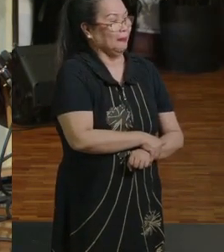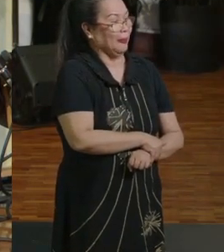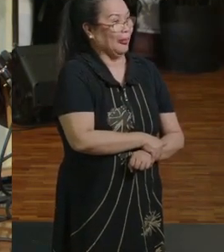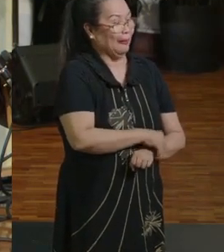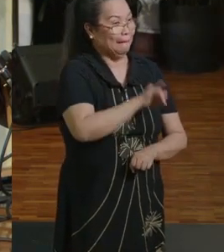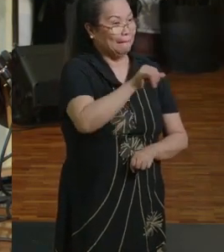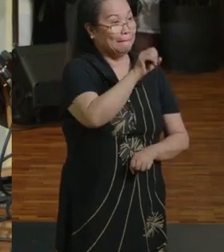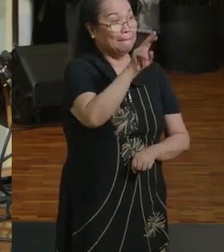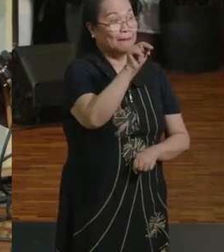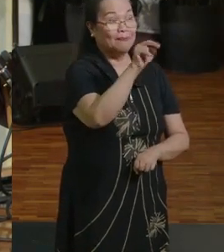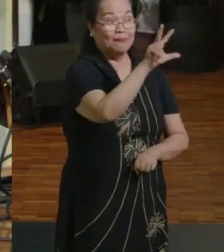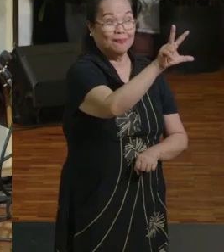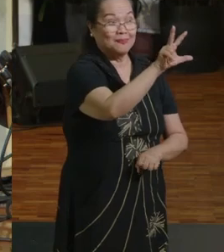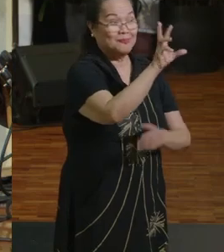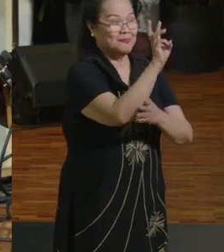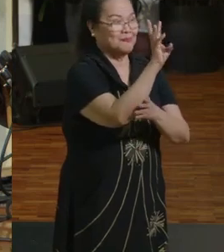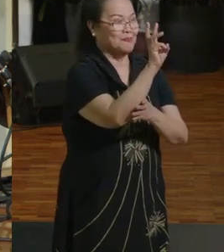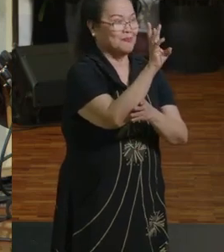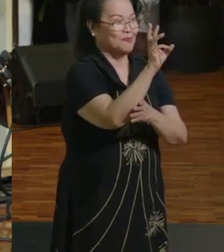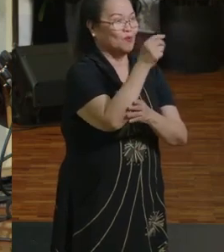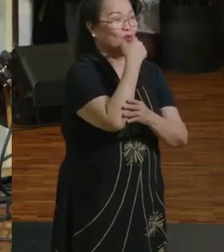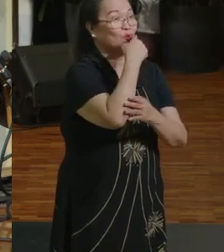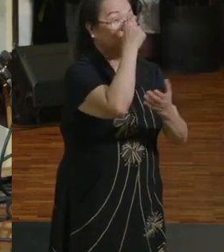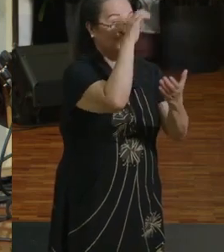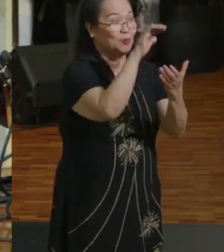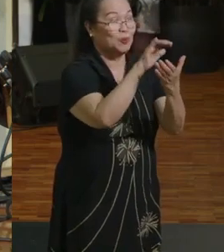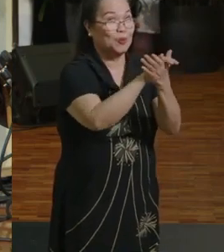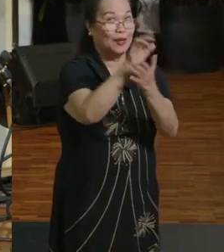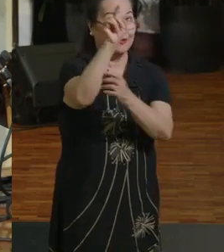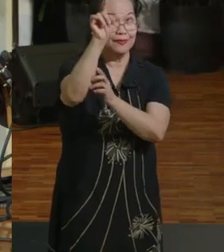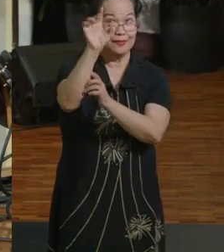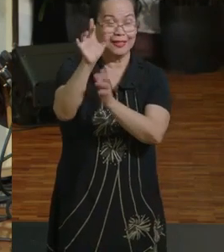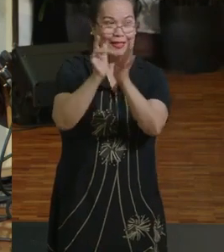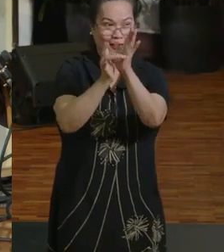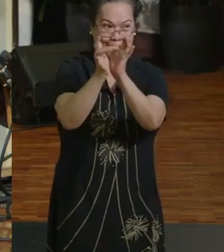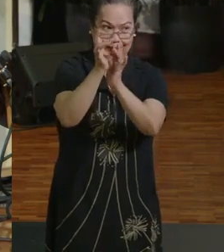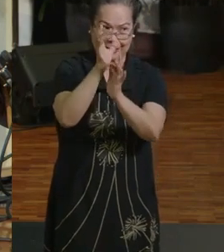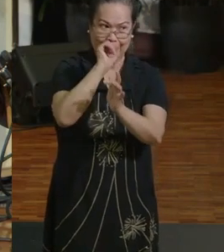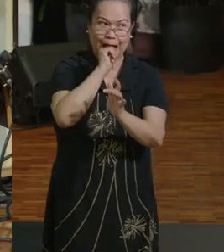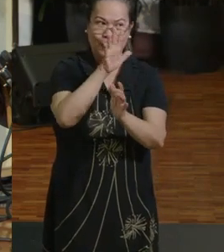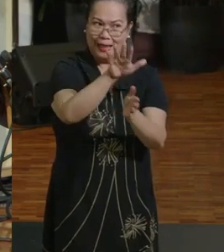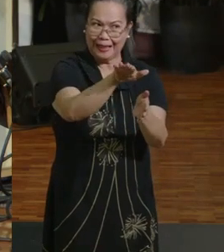John 3:16, "Whoever believes in Him should not perish."